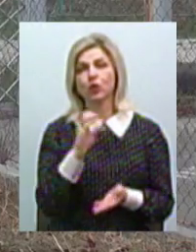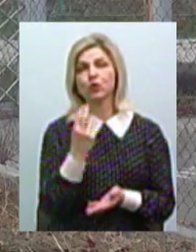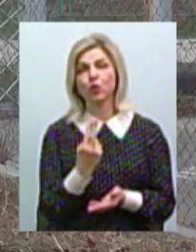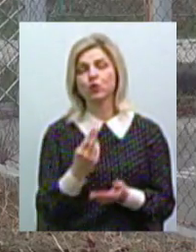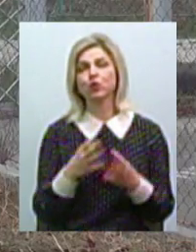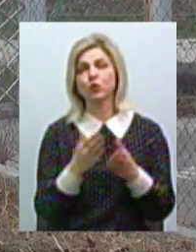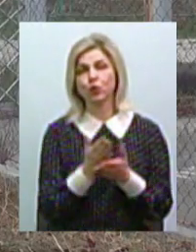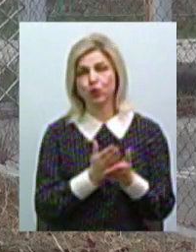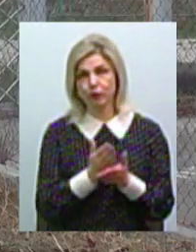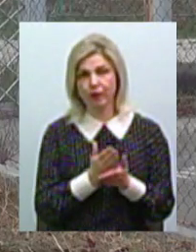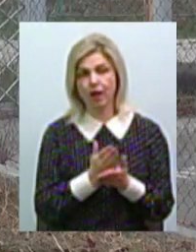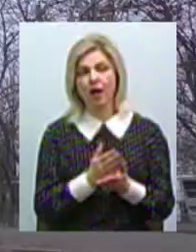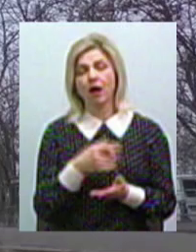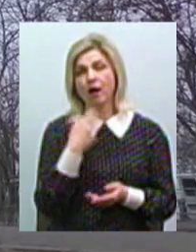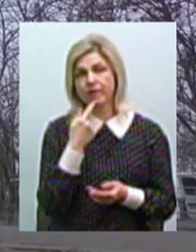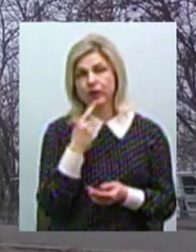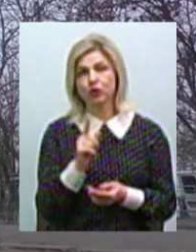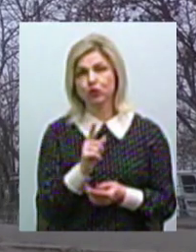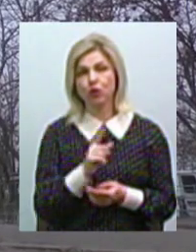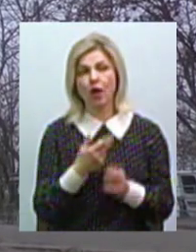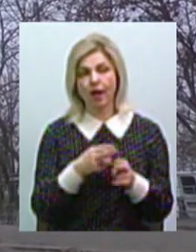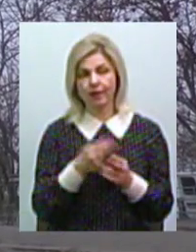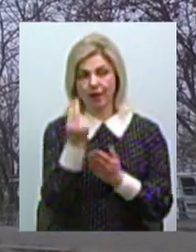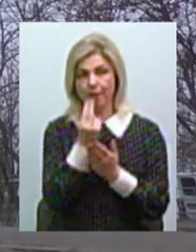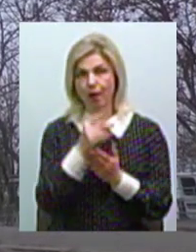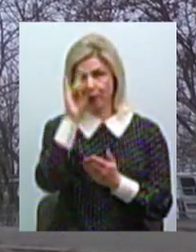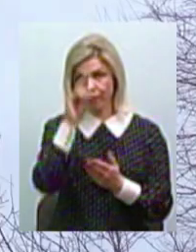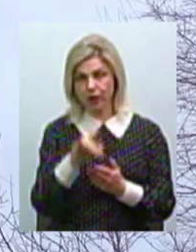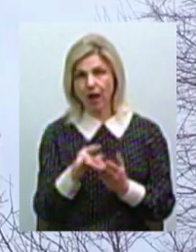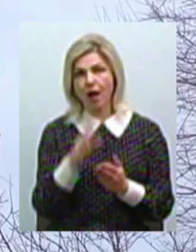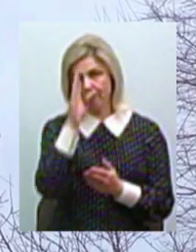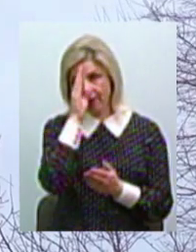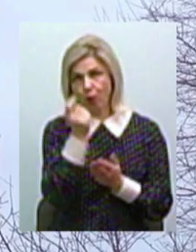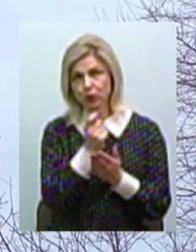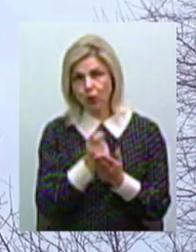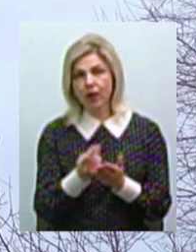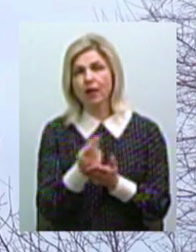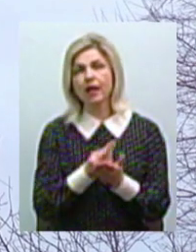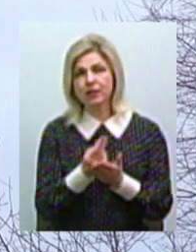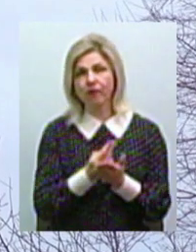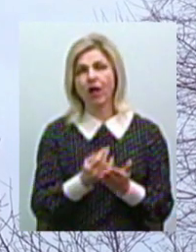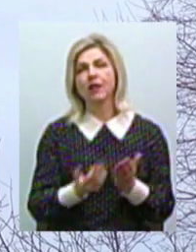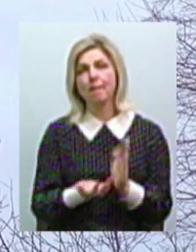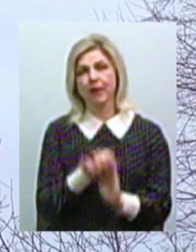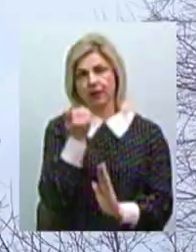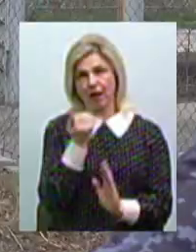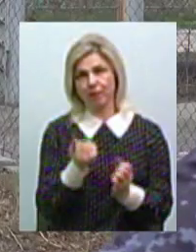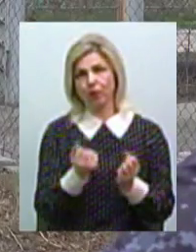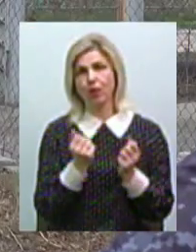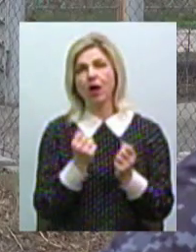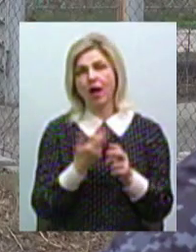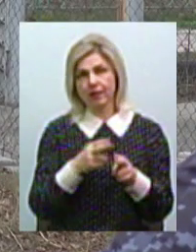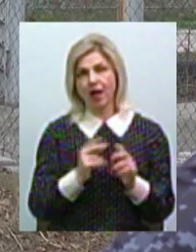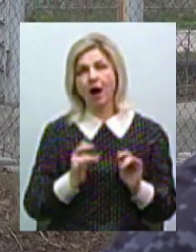дітей та молоді Віра Гончарук каже, мурал «Обійми себе» намалювали у підтримку цієї акції, щоб підняти проблематику домашнього насильства. У